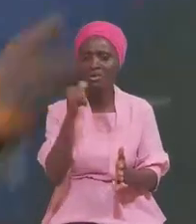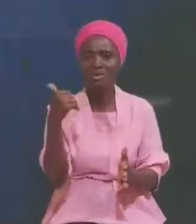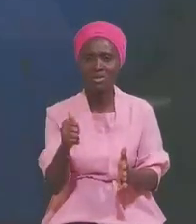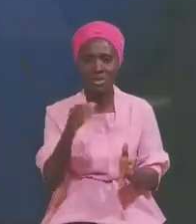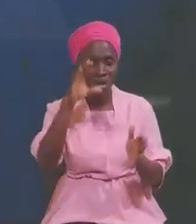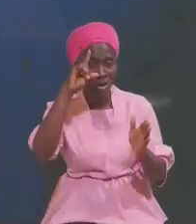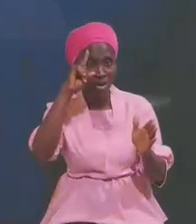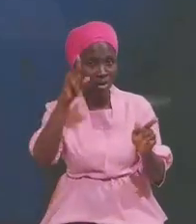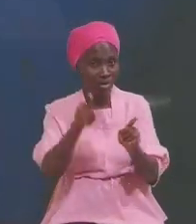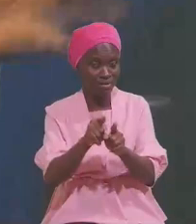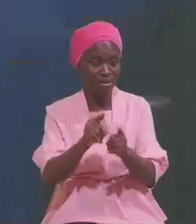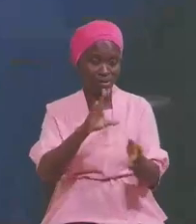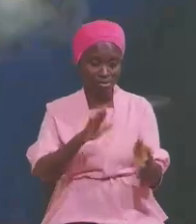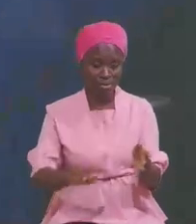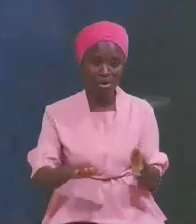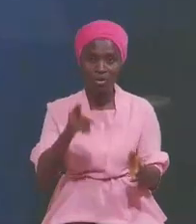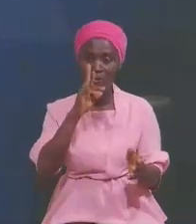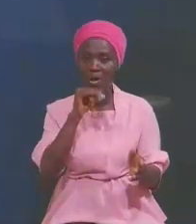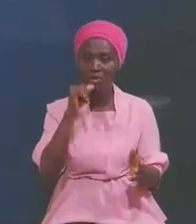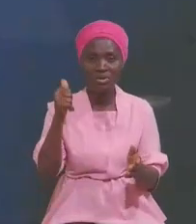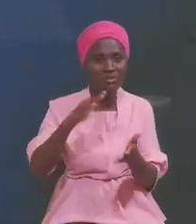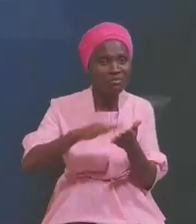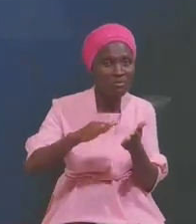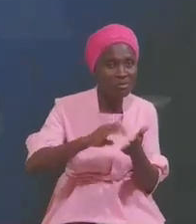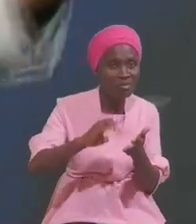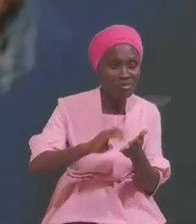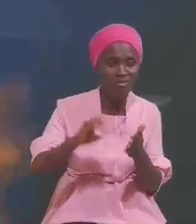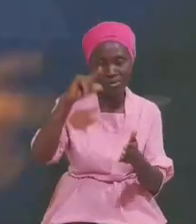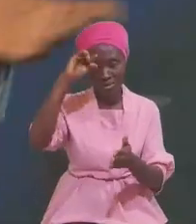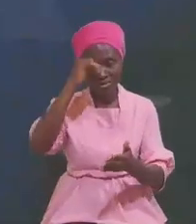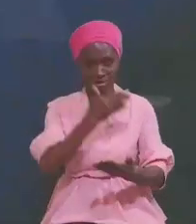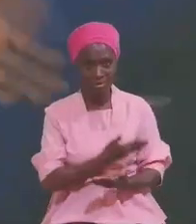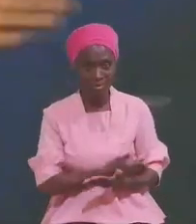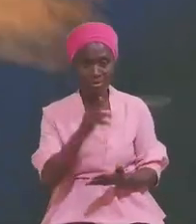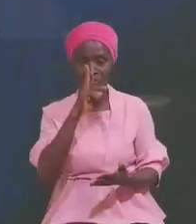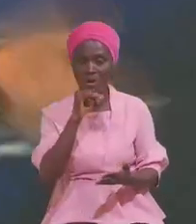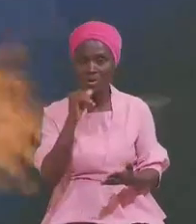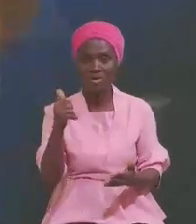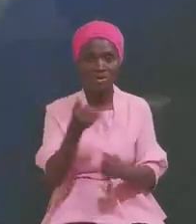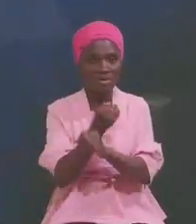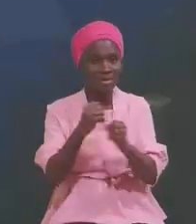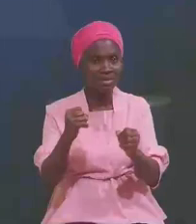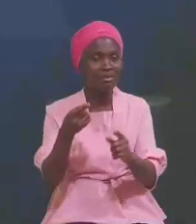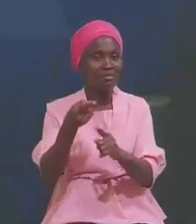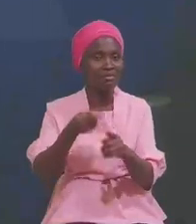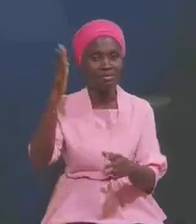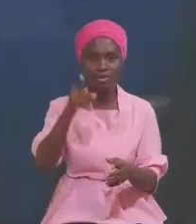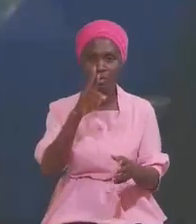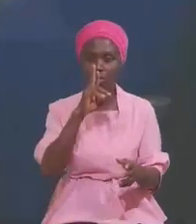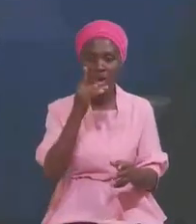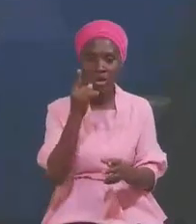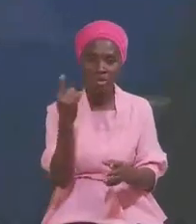n'es pas un fils pardonné, tu n'es pas un saint de Dieu. Tu es seulement un pécheur errant et